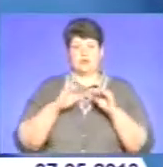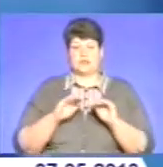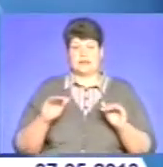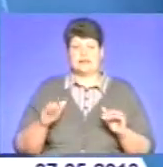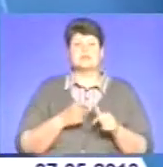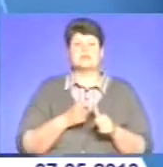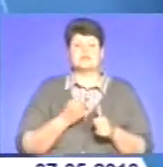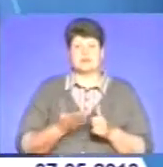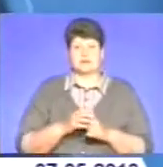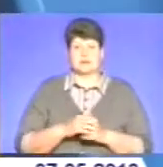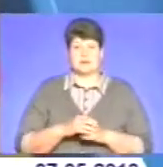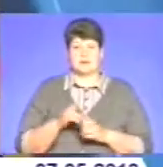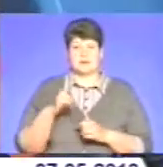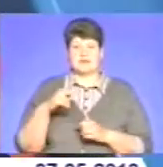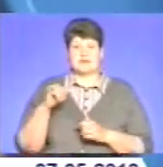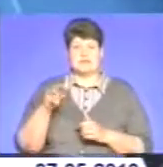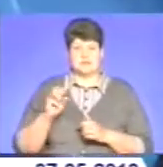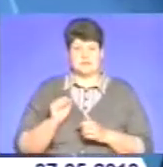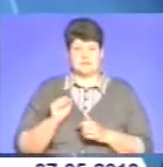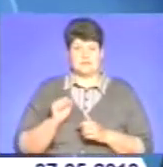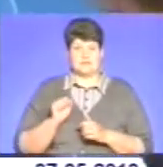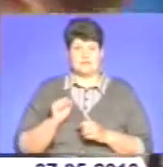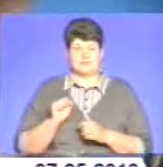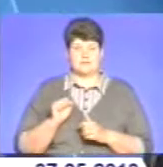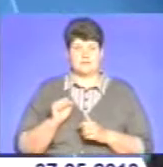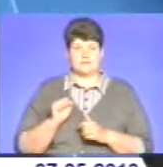звати? Ділян. Скільки тобі рочків?